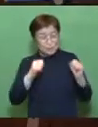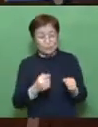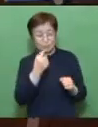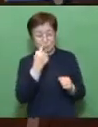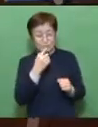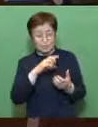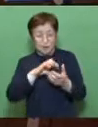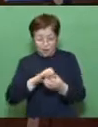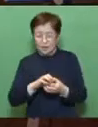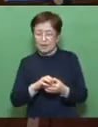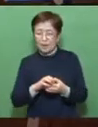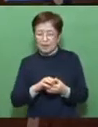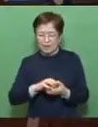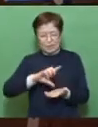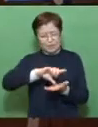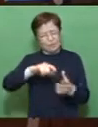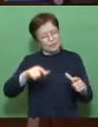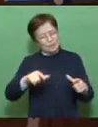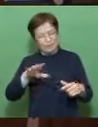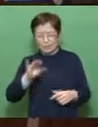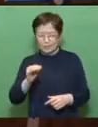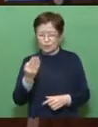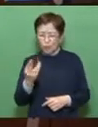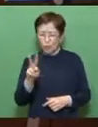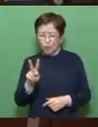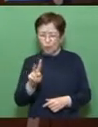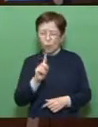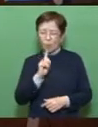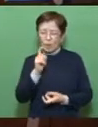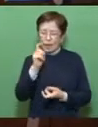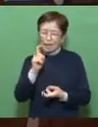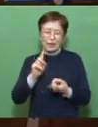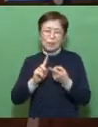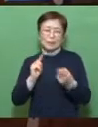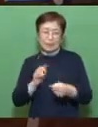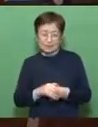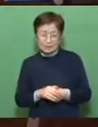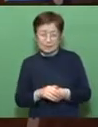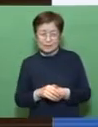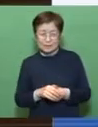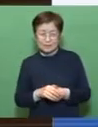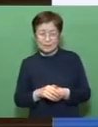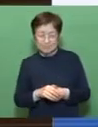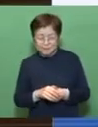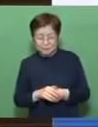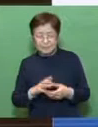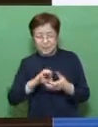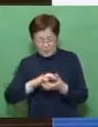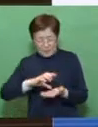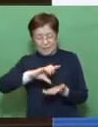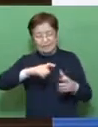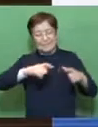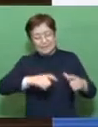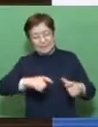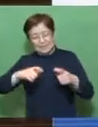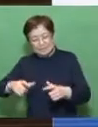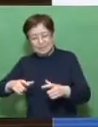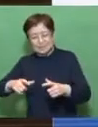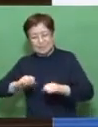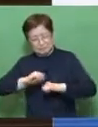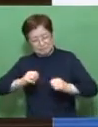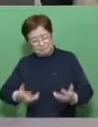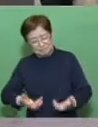地方が地方というのはマッチしませんのでええそれであの地域創生ということにいしまし